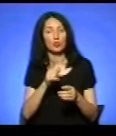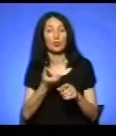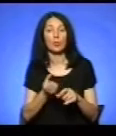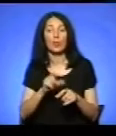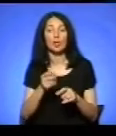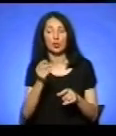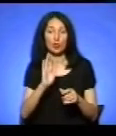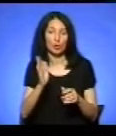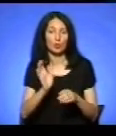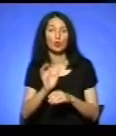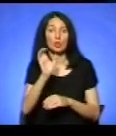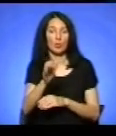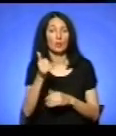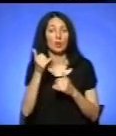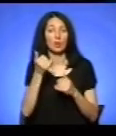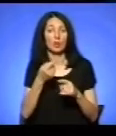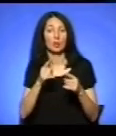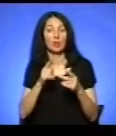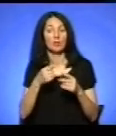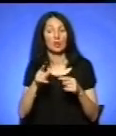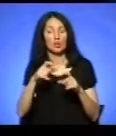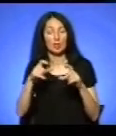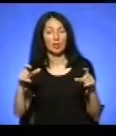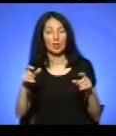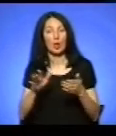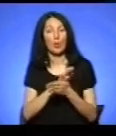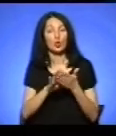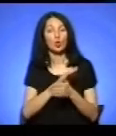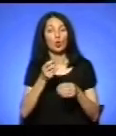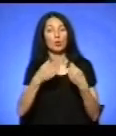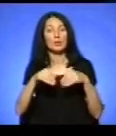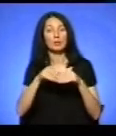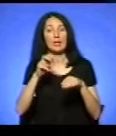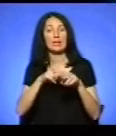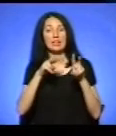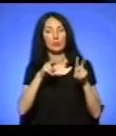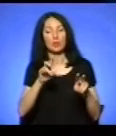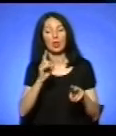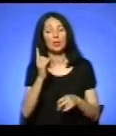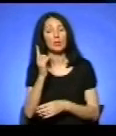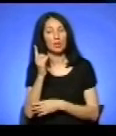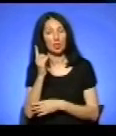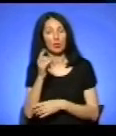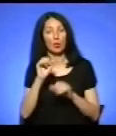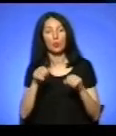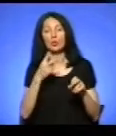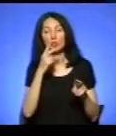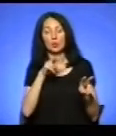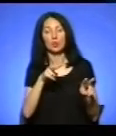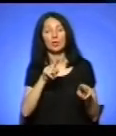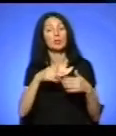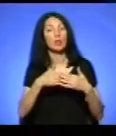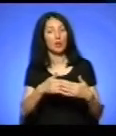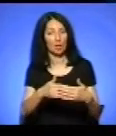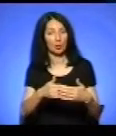заклад. Також безкоштовно сімейний лікар може спостерігає за дитинкою, може спостерігати за